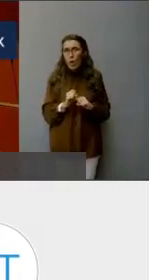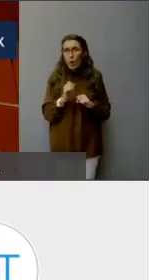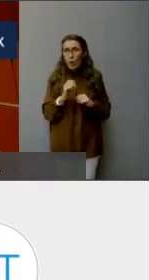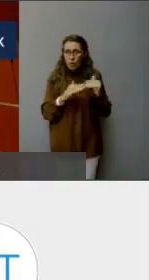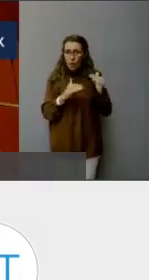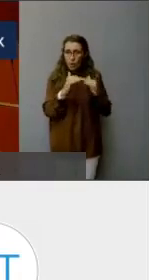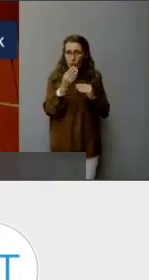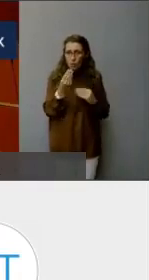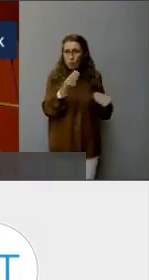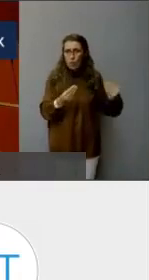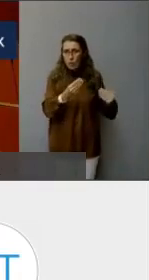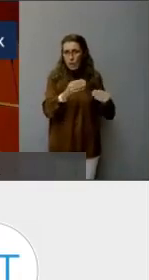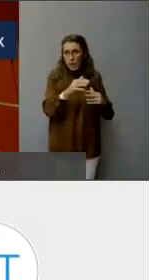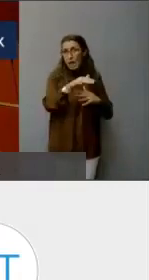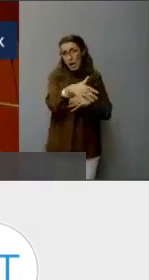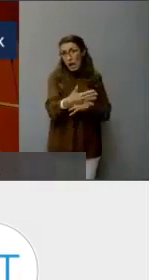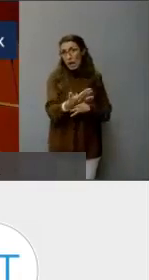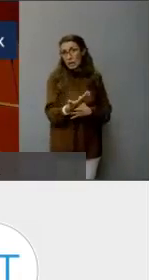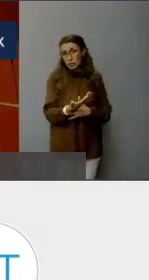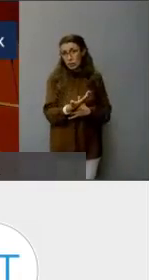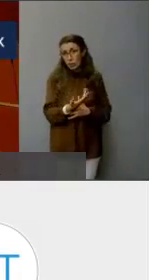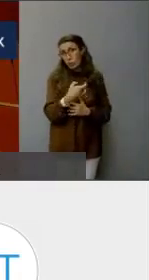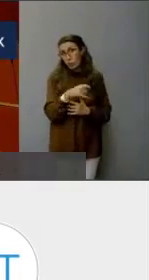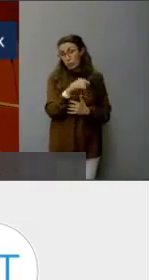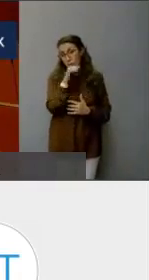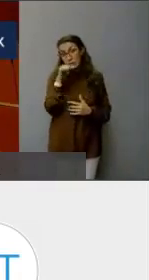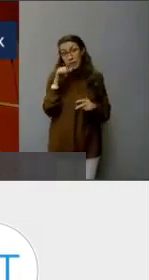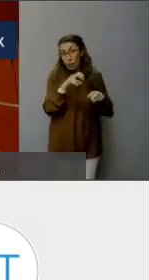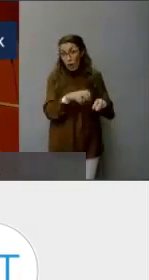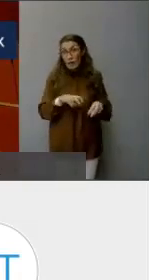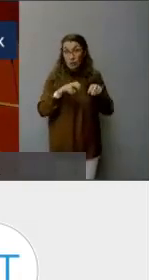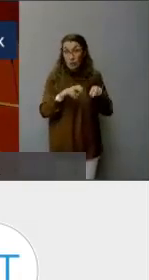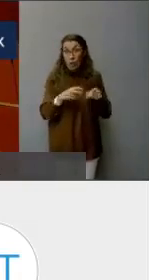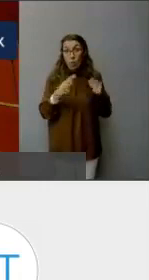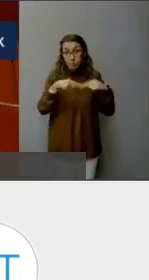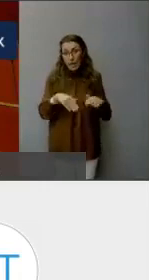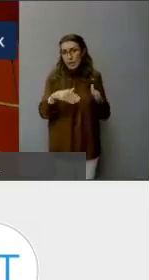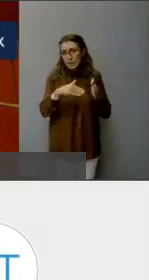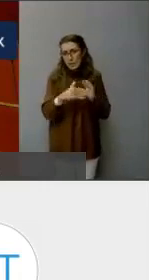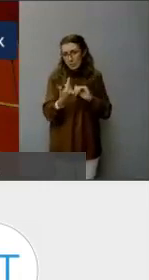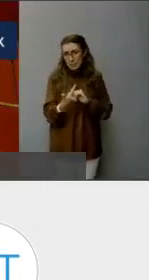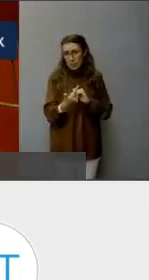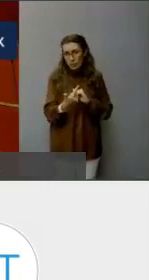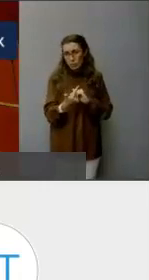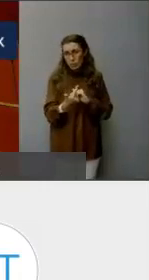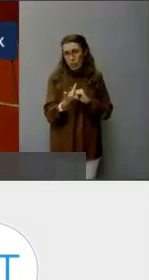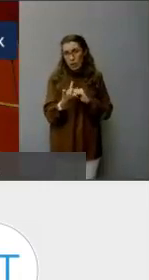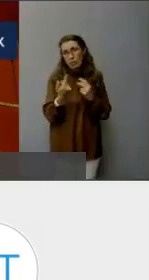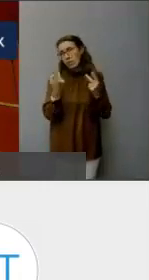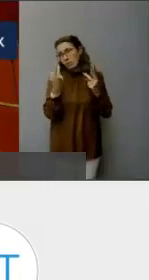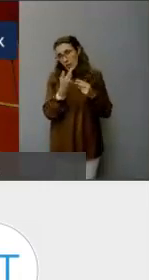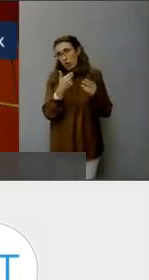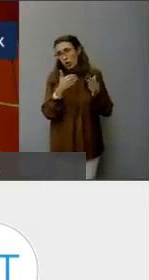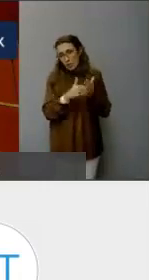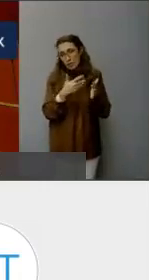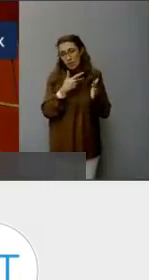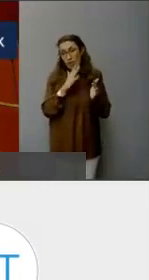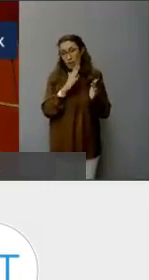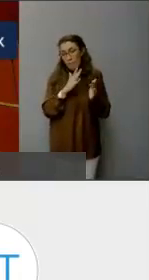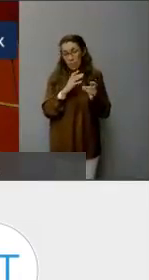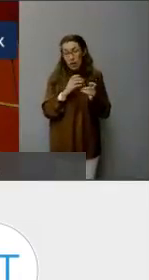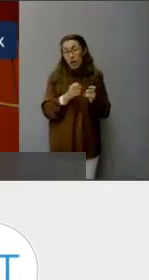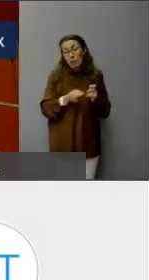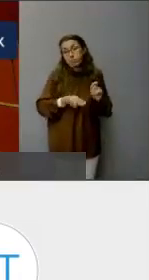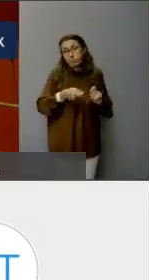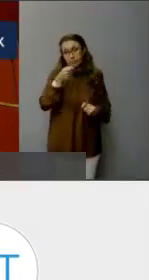tra le villette che sono i volumi che sono funzionali agricoltura su quello non c'è limite al limite un limite molto molto elevato e peraltro che per cui non c'era bisogno